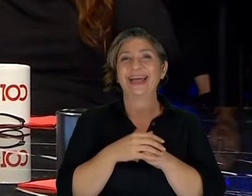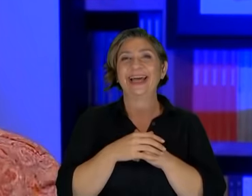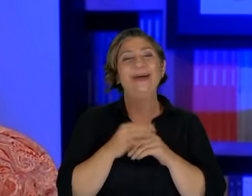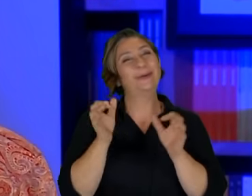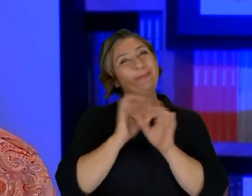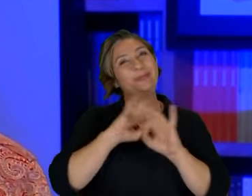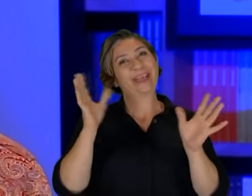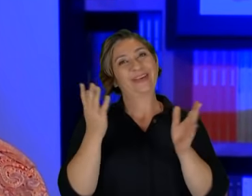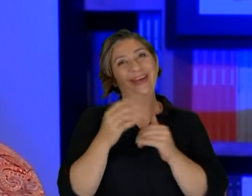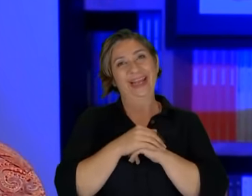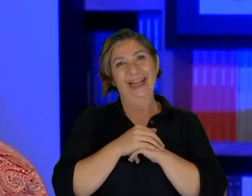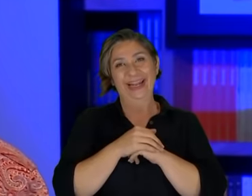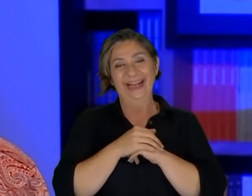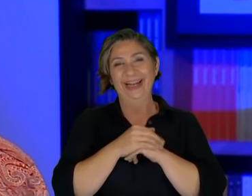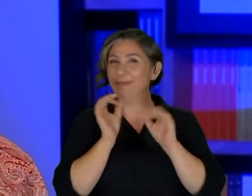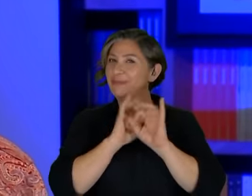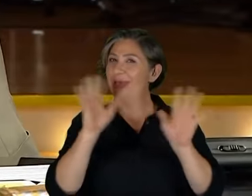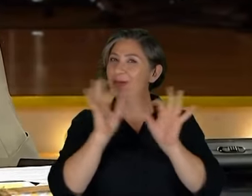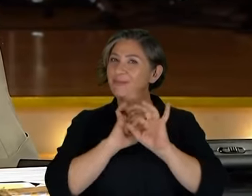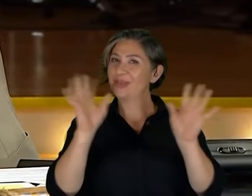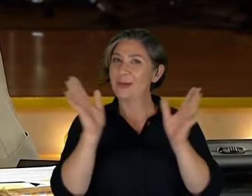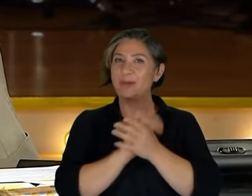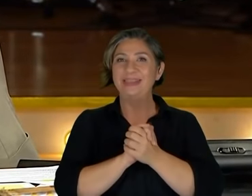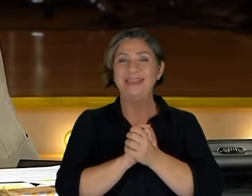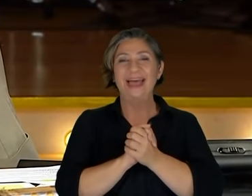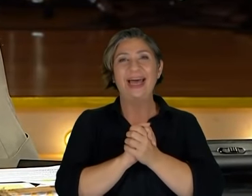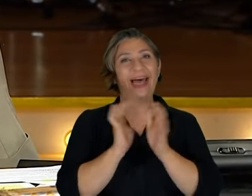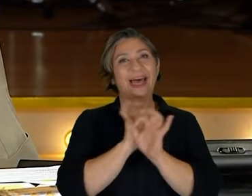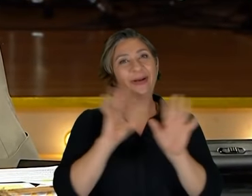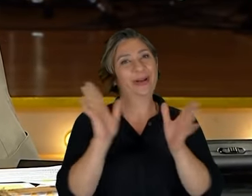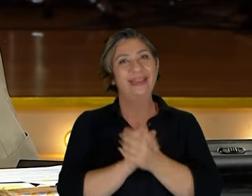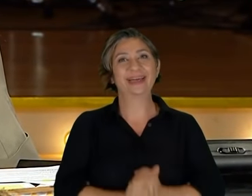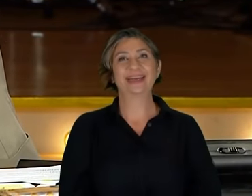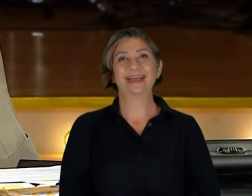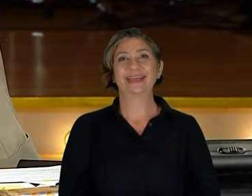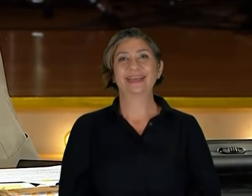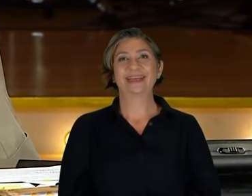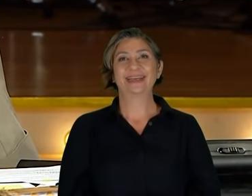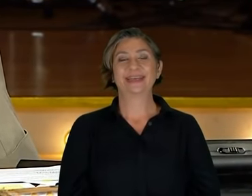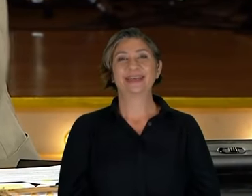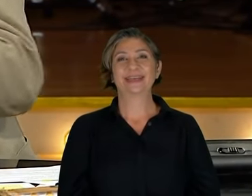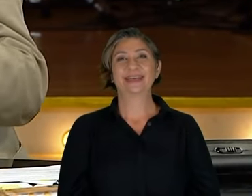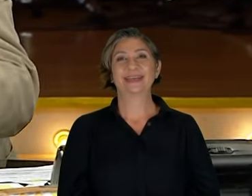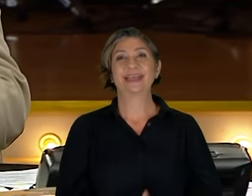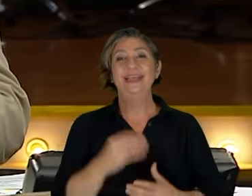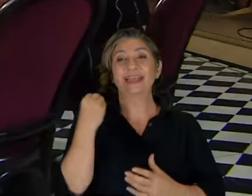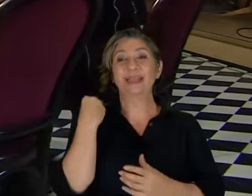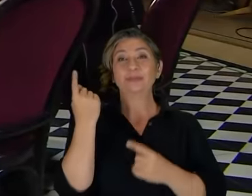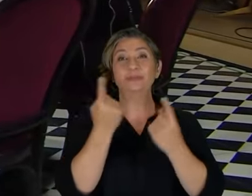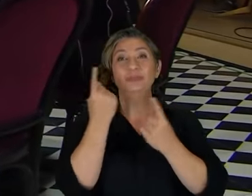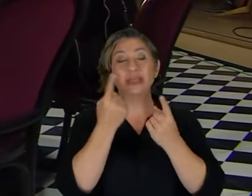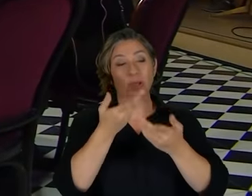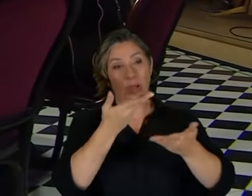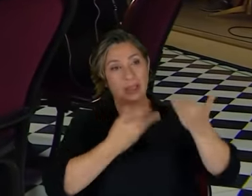Ya mükemmel. Reciye teşekkürler. Mükemmel. Harikulade. Yani yeni bir şeyi muşluluyor